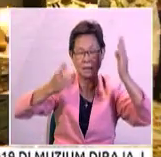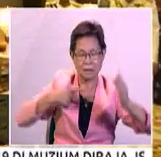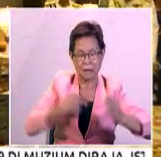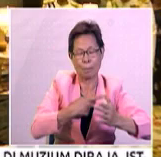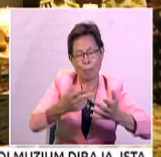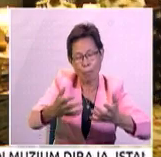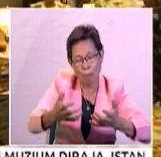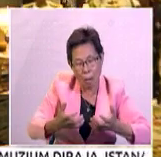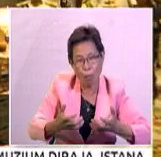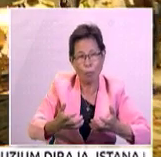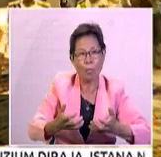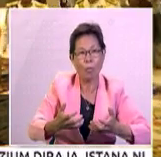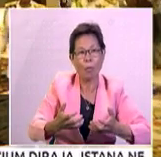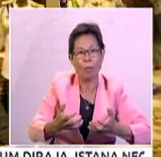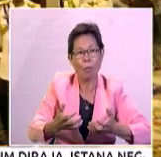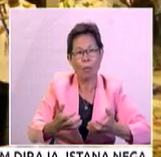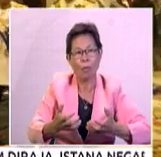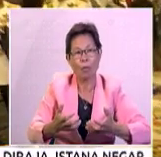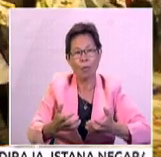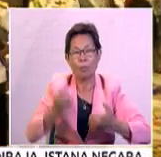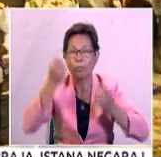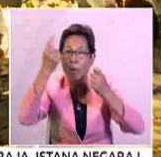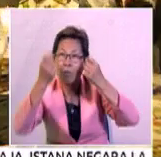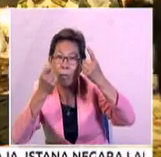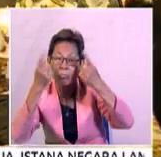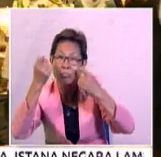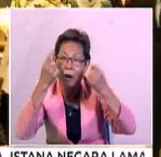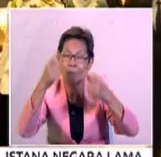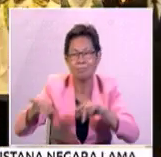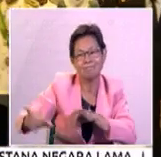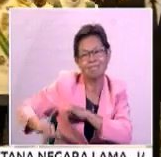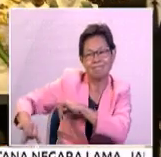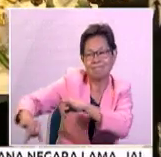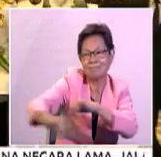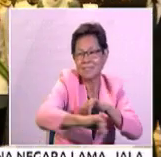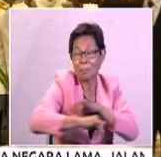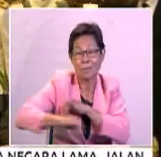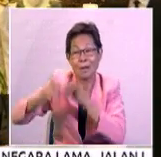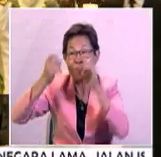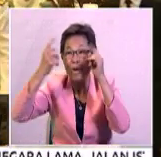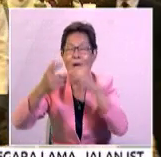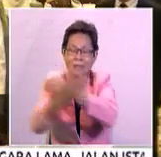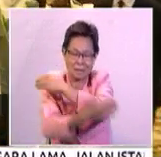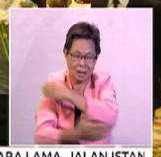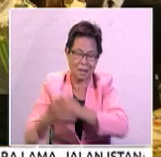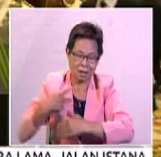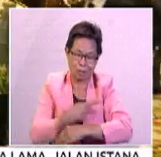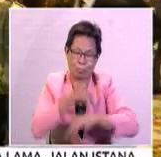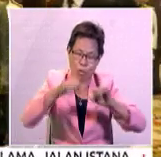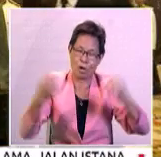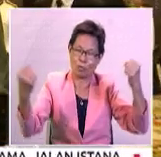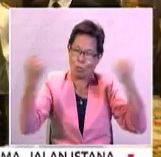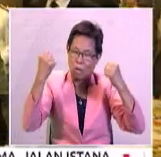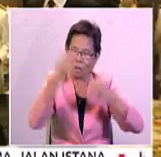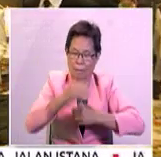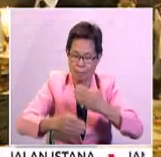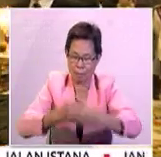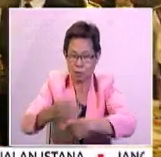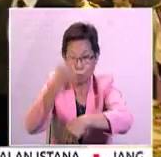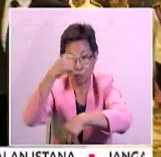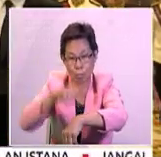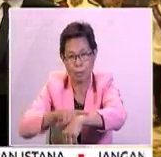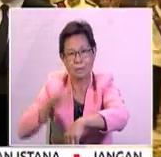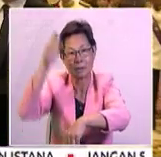nak bawa satu pemahaman antara satu sama lain bahawa itu negara kita boleh kukuh dan maju untuk masa